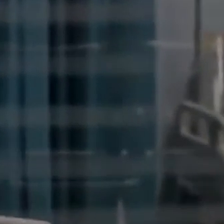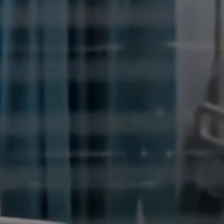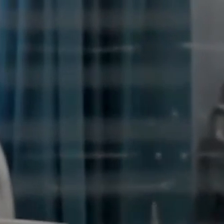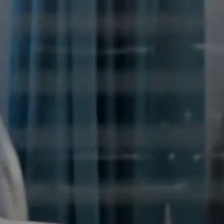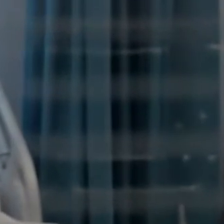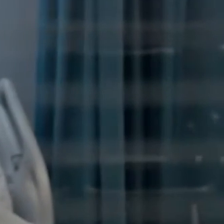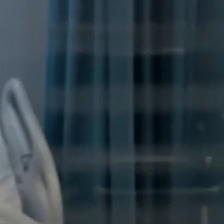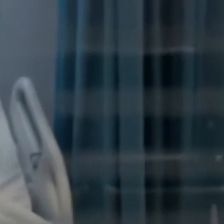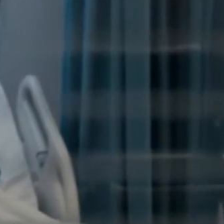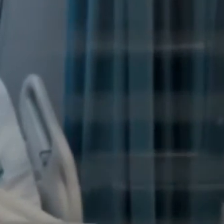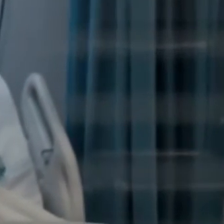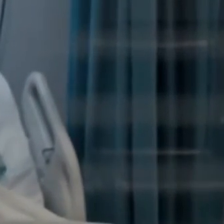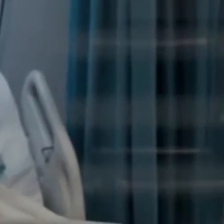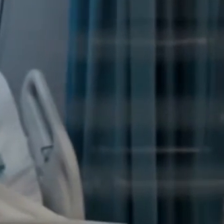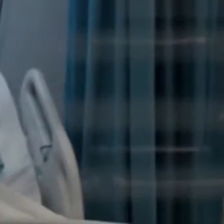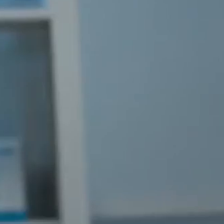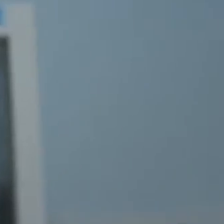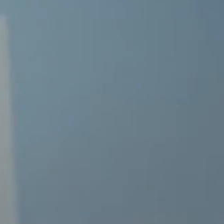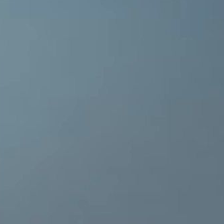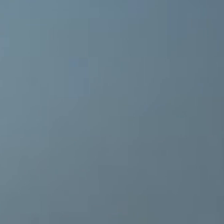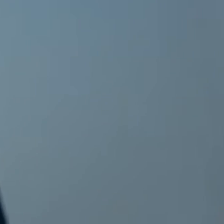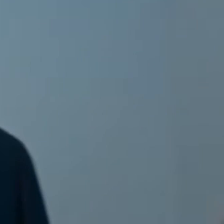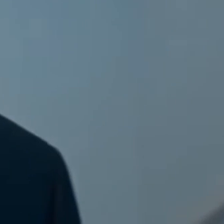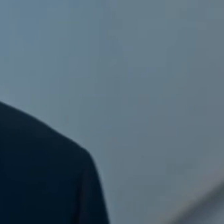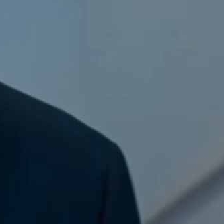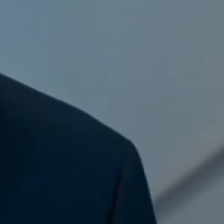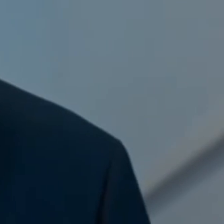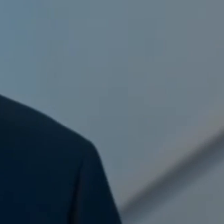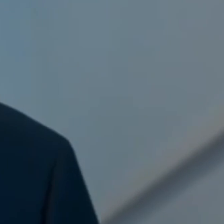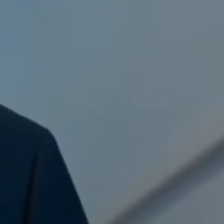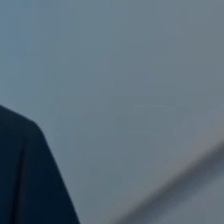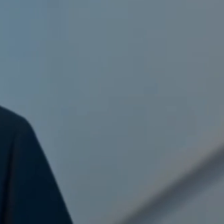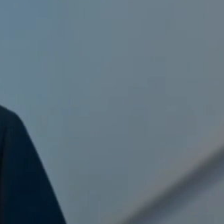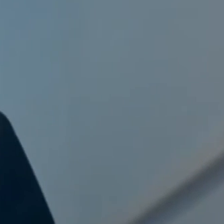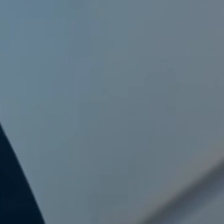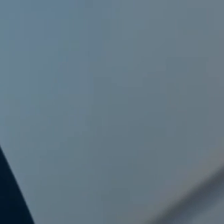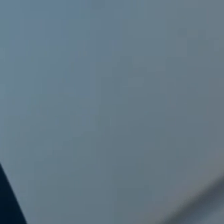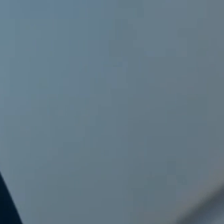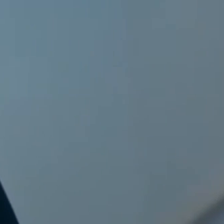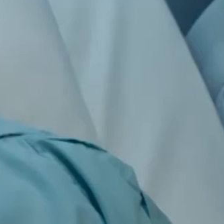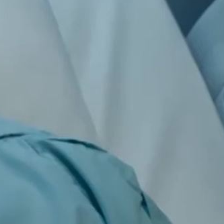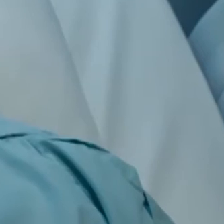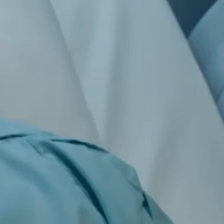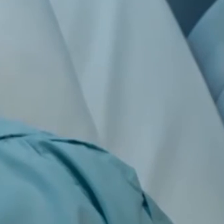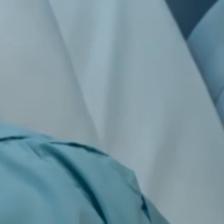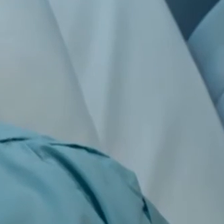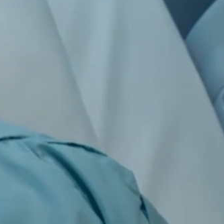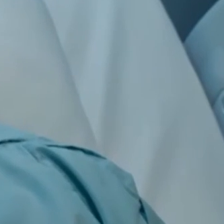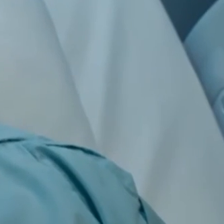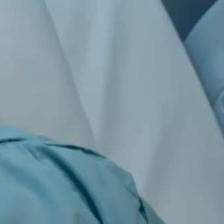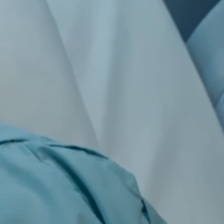Jalüzili camın önünden yürüyüp Pusat'ın sağ yanına geçti. Pusat'ın gözleri kapalı, burnundan hortum salınmış.